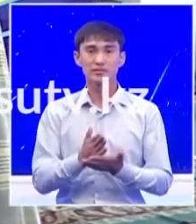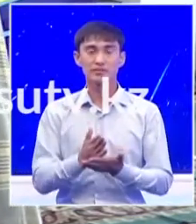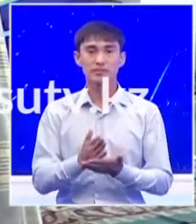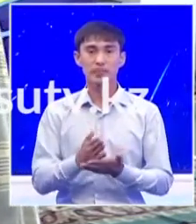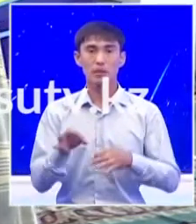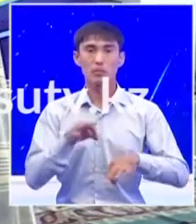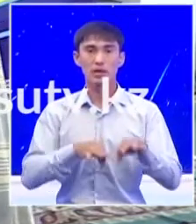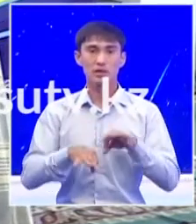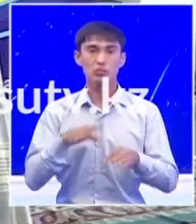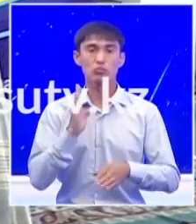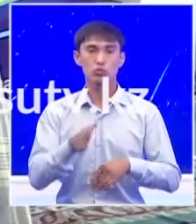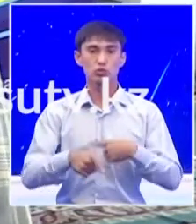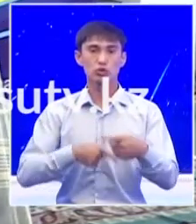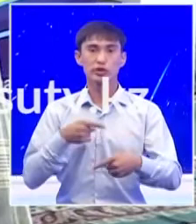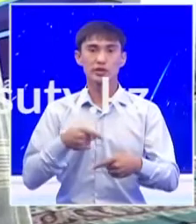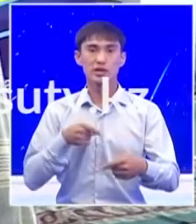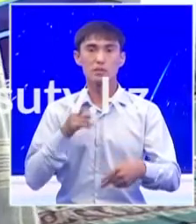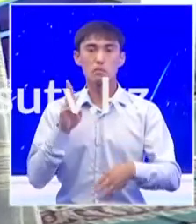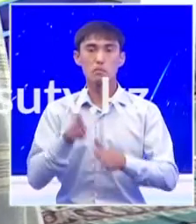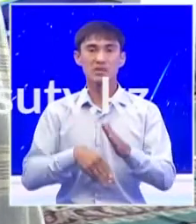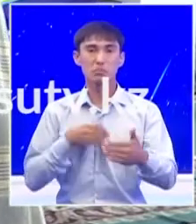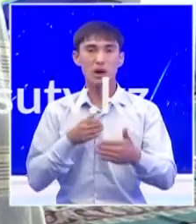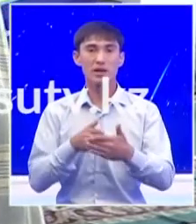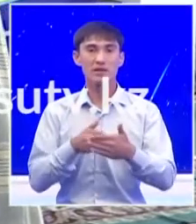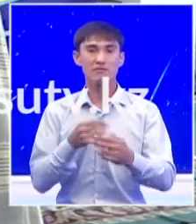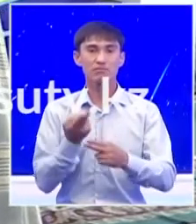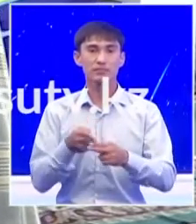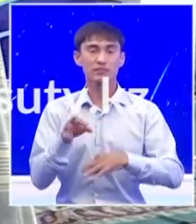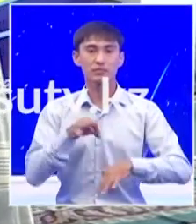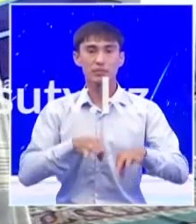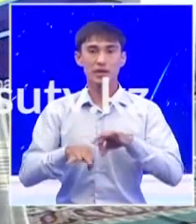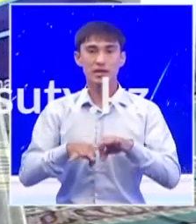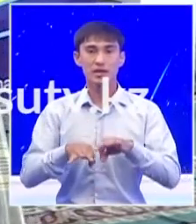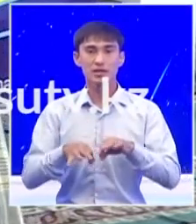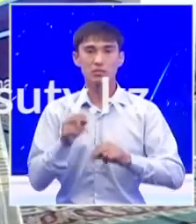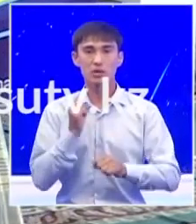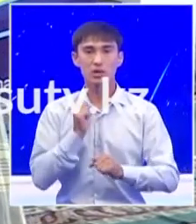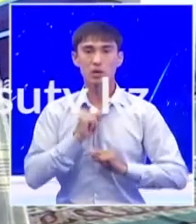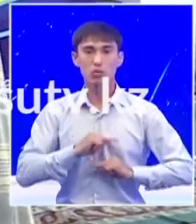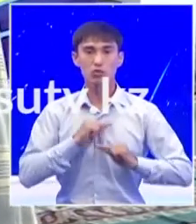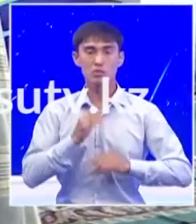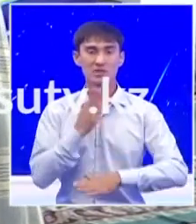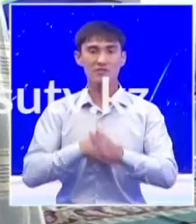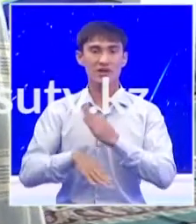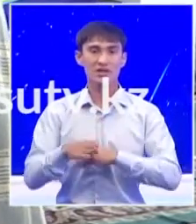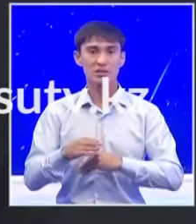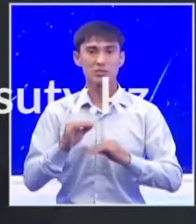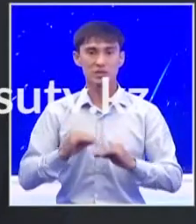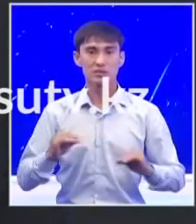наш проект «Будущее без барьеров». В рамках этого проекта мы работаем с инвалидами, с особенными